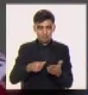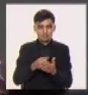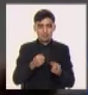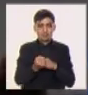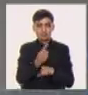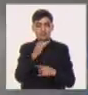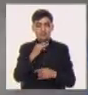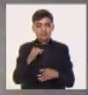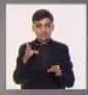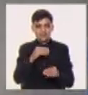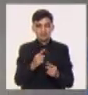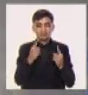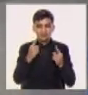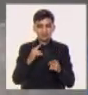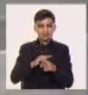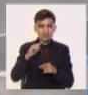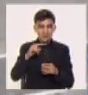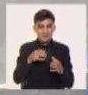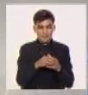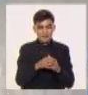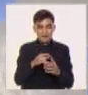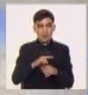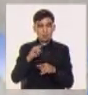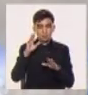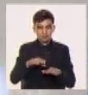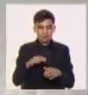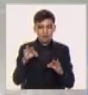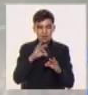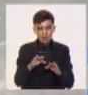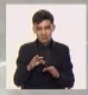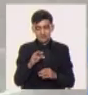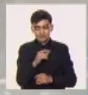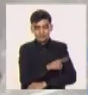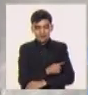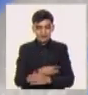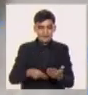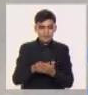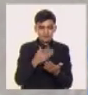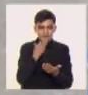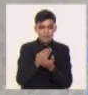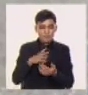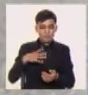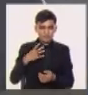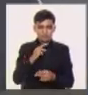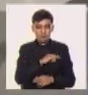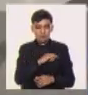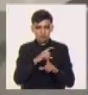крупнейших концессионера аэропорта не произвели никаких дополнительных медицинских выплат своим бывшим сотрудникам.